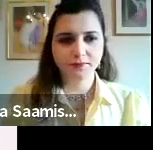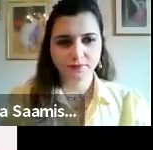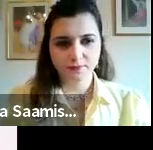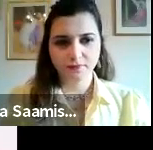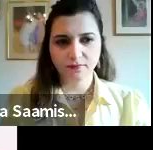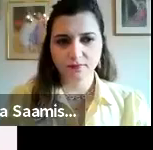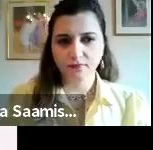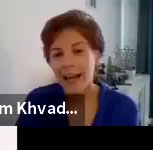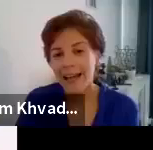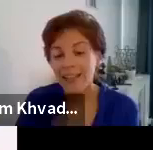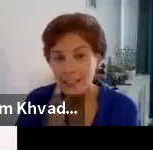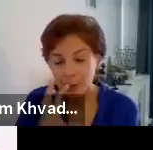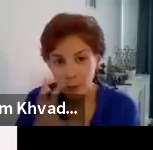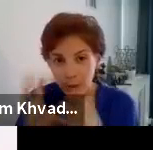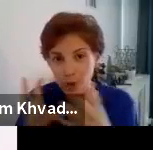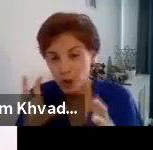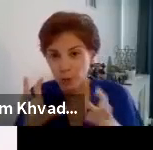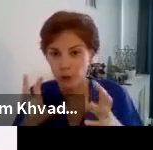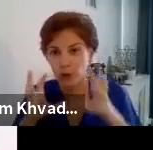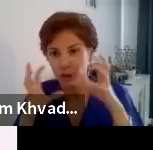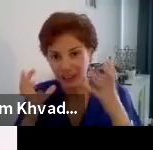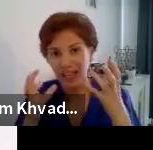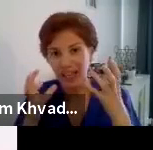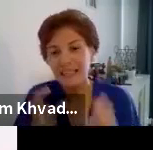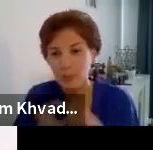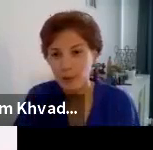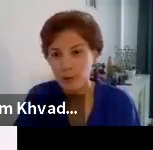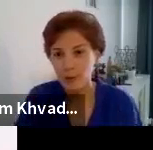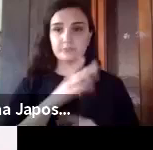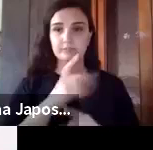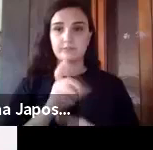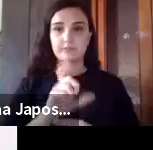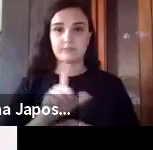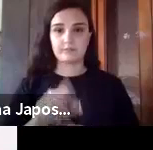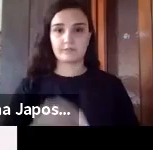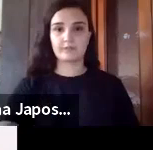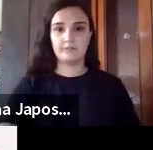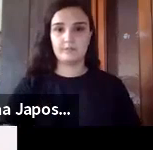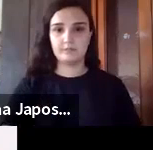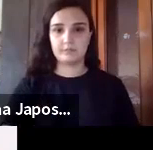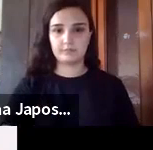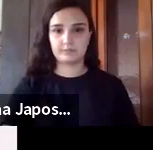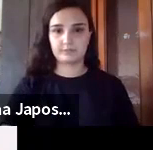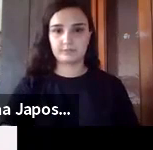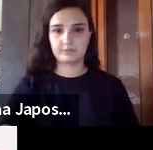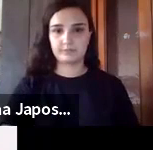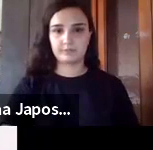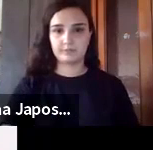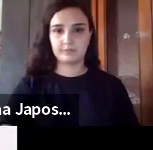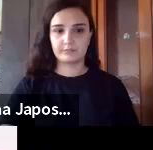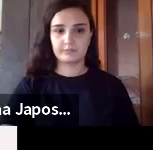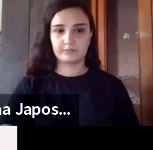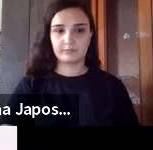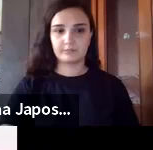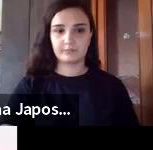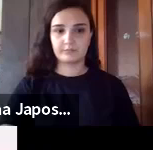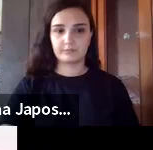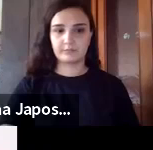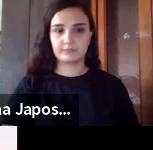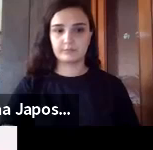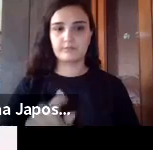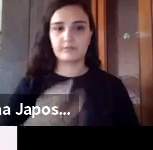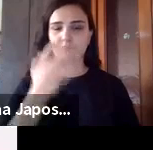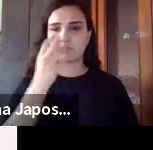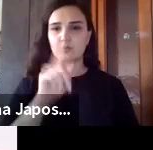პრეზენტაციას. ეს ფოტო ჩემთვის იყო ძალიან სიმბოლური, იმიტომ რომ აი რაღაცნაირი ფოტო არის,